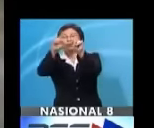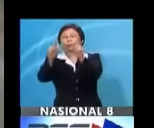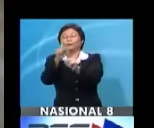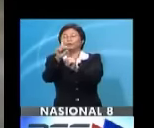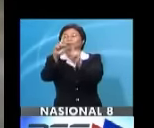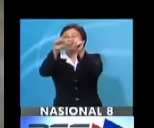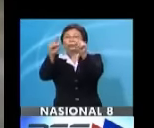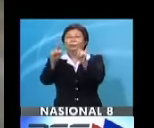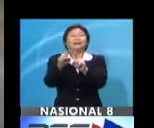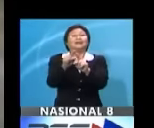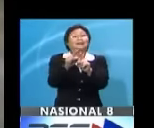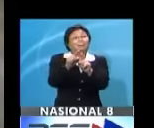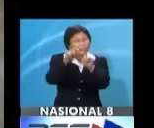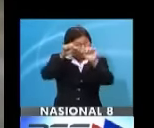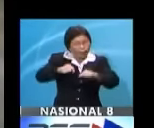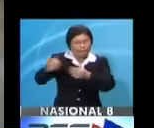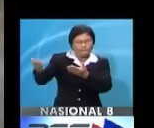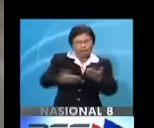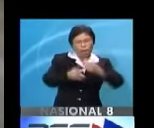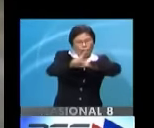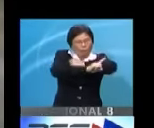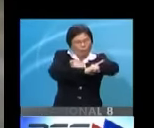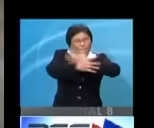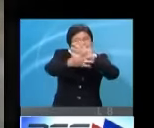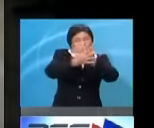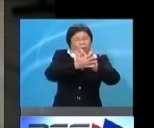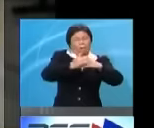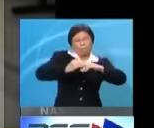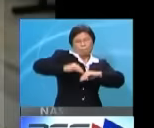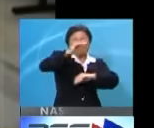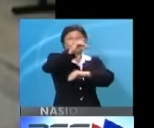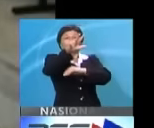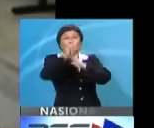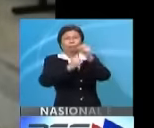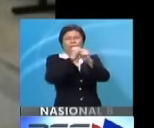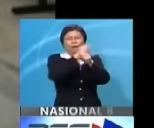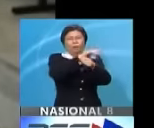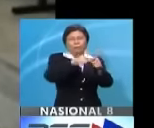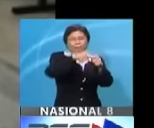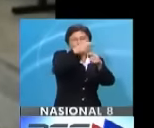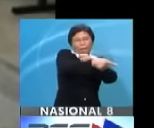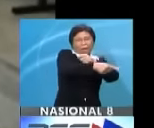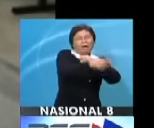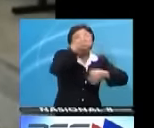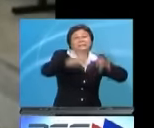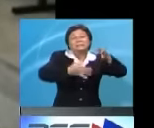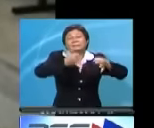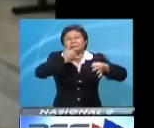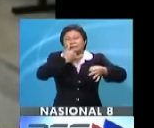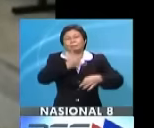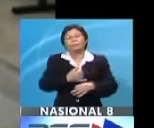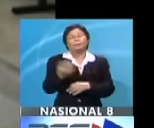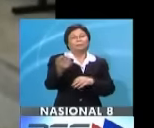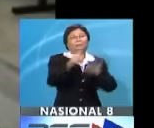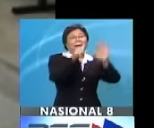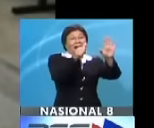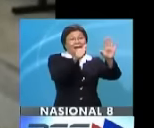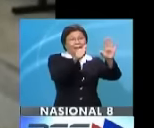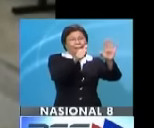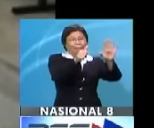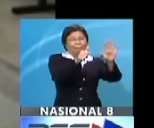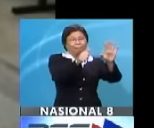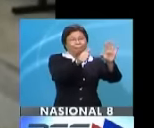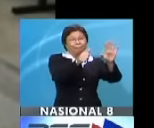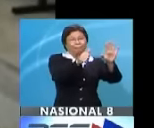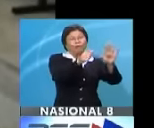120B-1 Kanun Keseksaan yang boleh membawa hukuman penjara maksimum 30 tahun dan denda jika sabit kesalahan. Keenam-enam tertuduh adalah